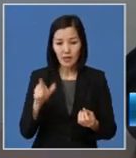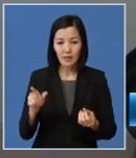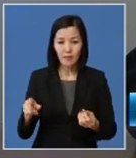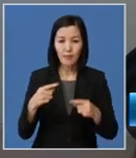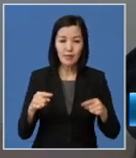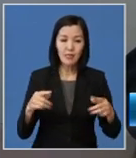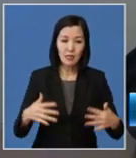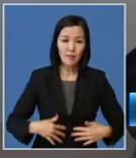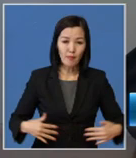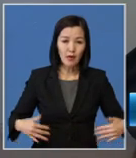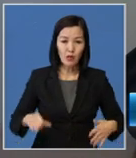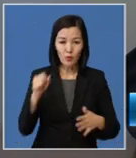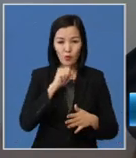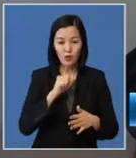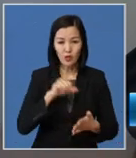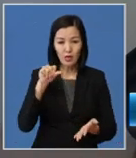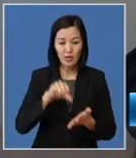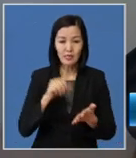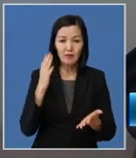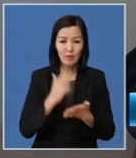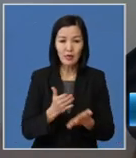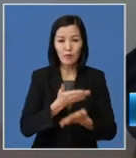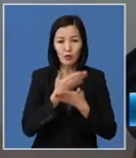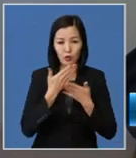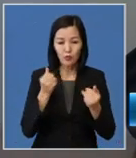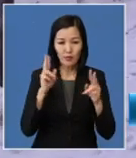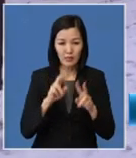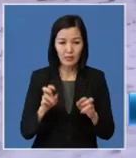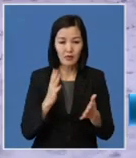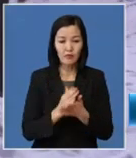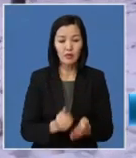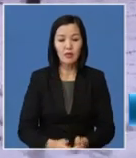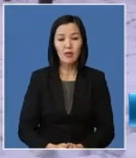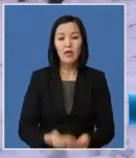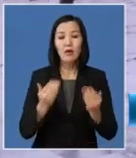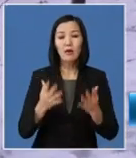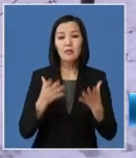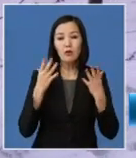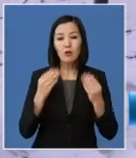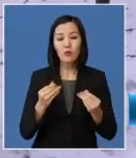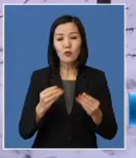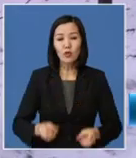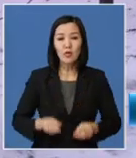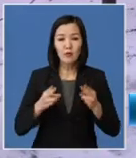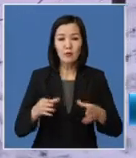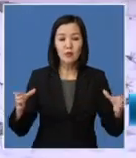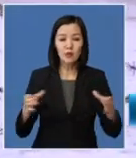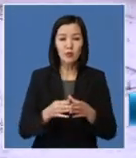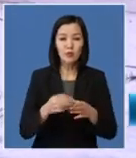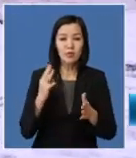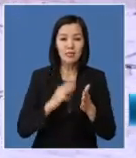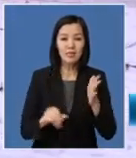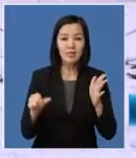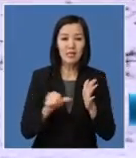басқа мал ұрлықтарына қатысы бар жоқтығын қазіргі таңда тексерілуде. Қазіргі таңда қылмыстық топтың 86 бас мал